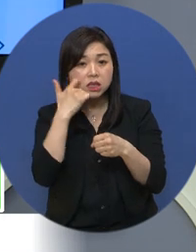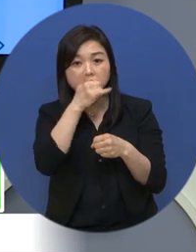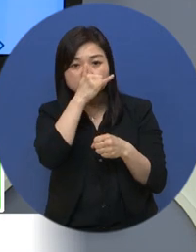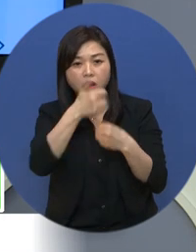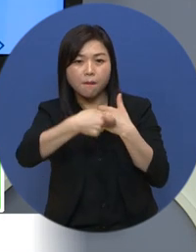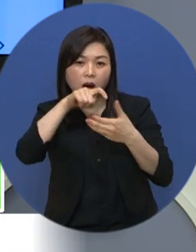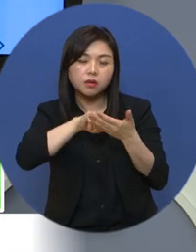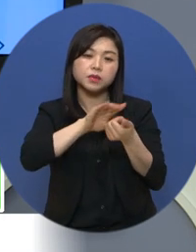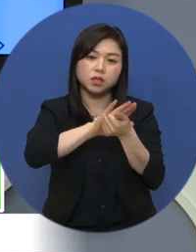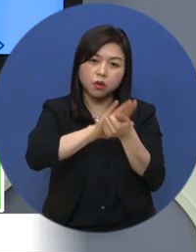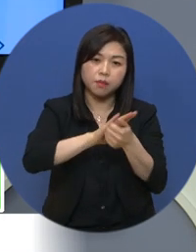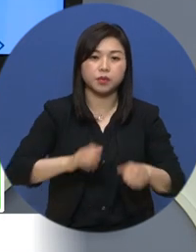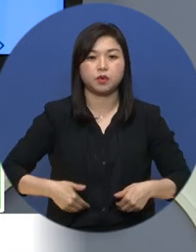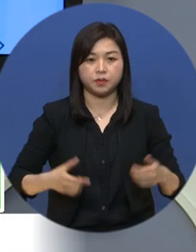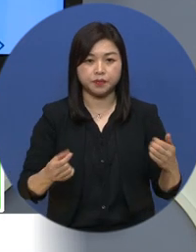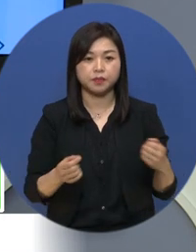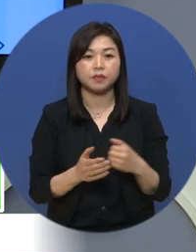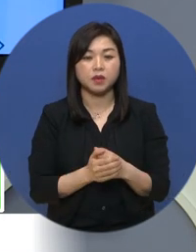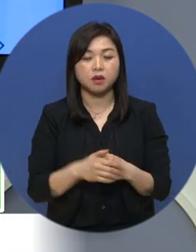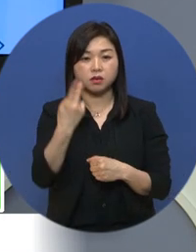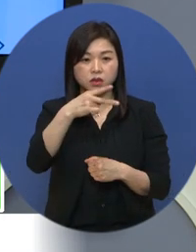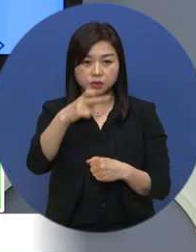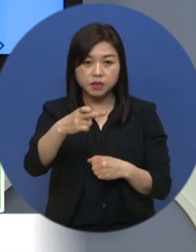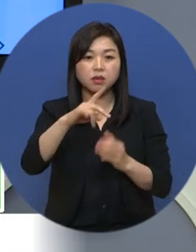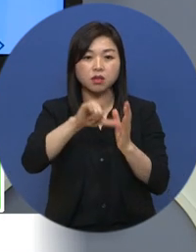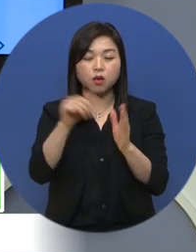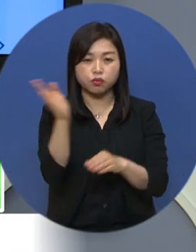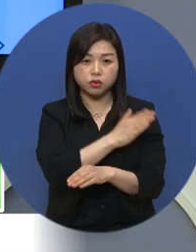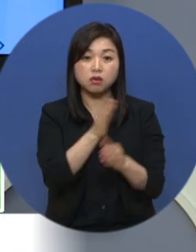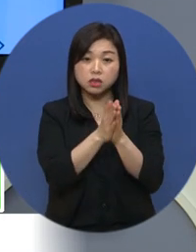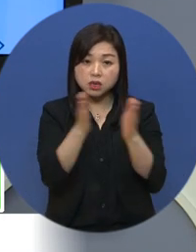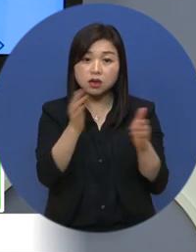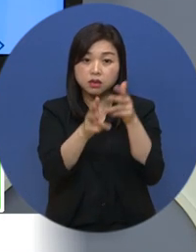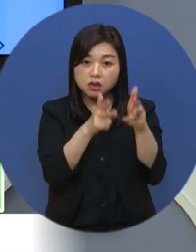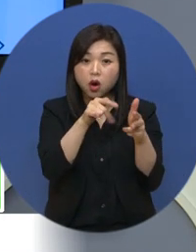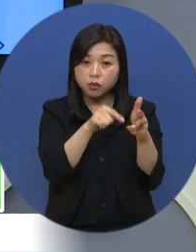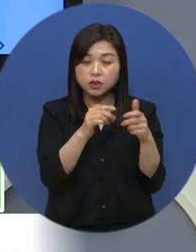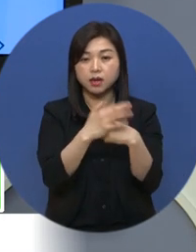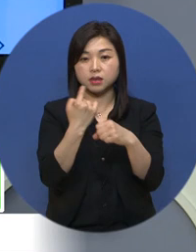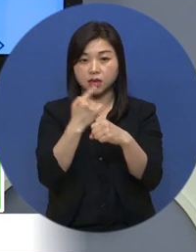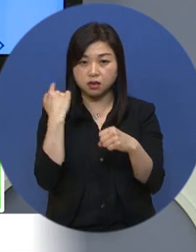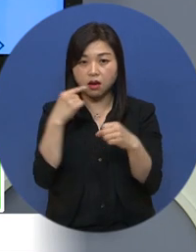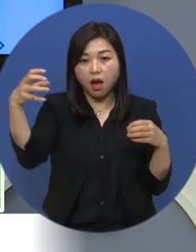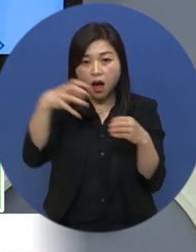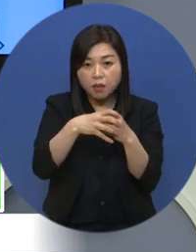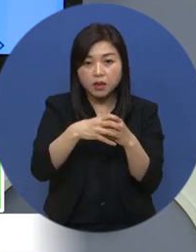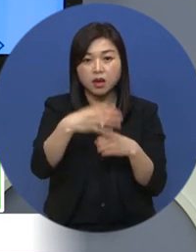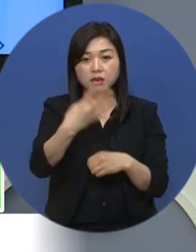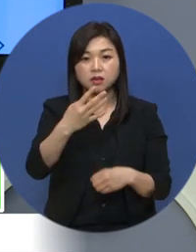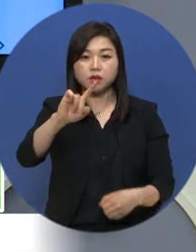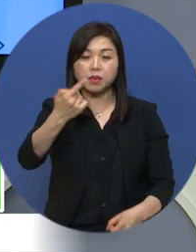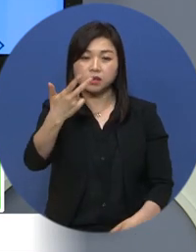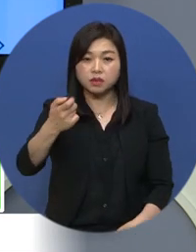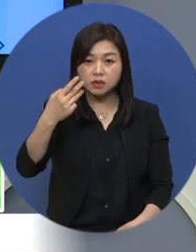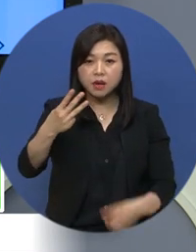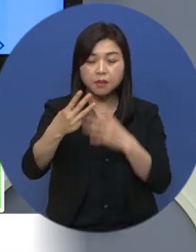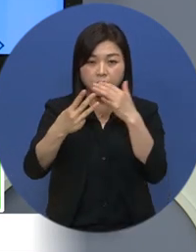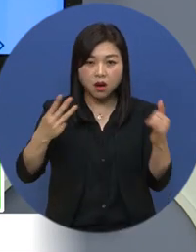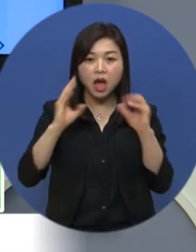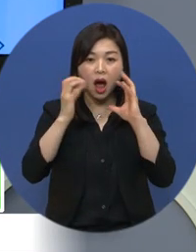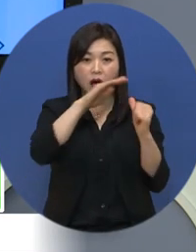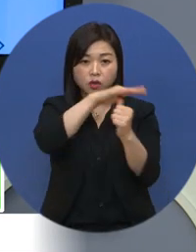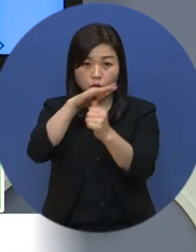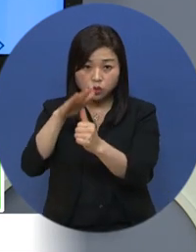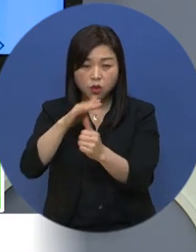필요한 상황인데요 2012년부터 시작한 이 사업은 지난해까지 총 4천 100일은 3명의 아동을 대상으로